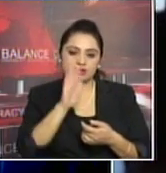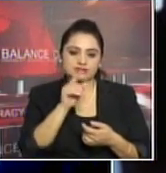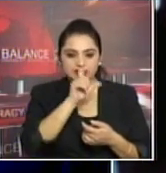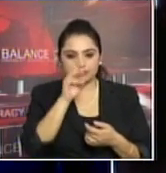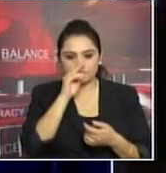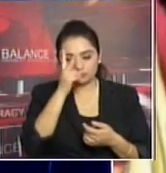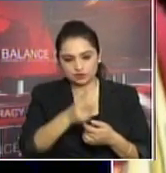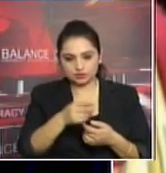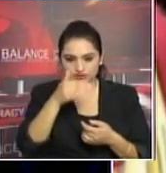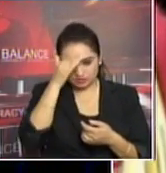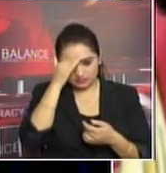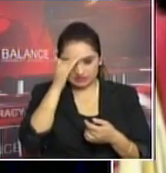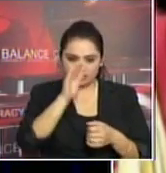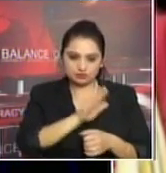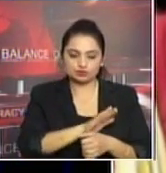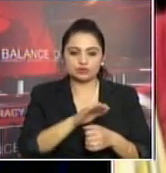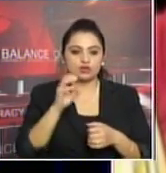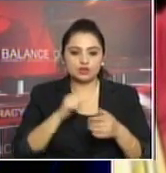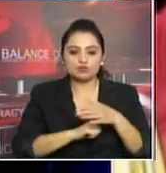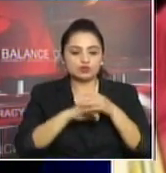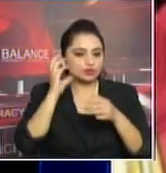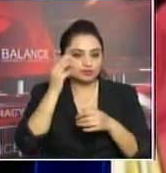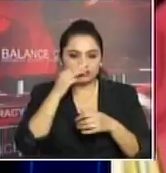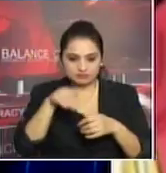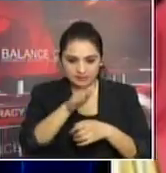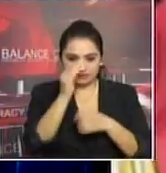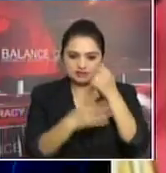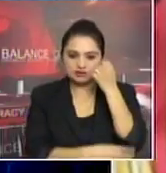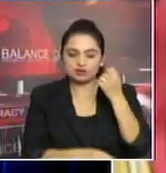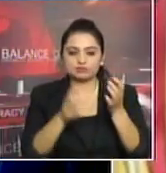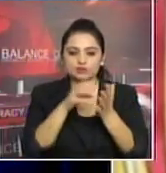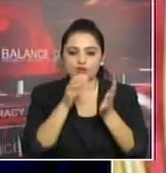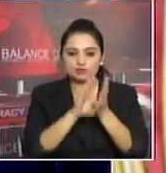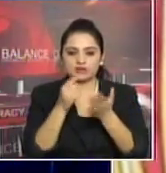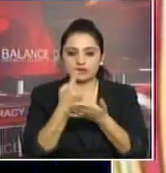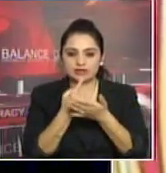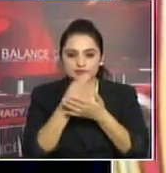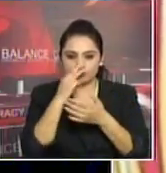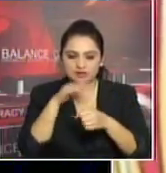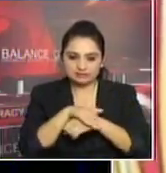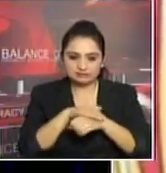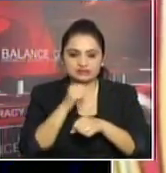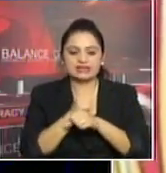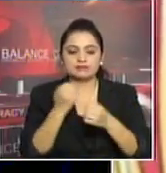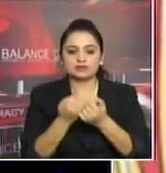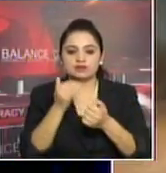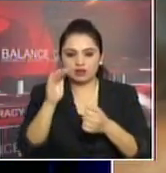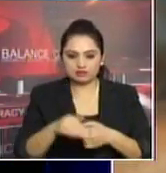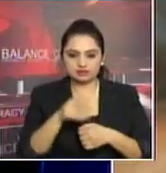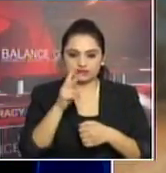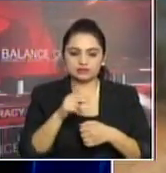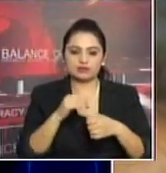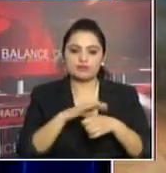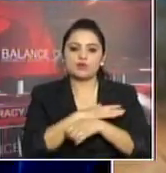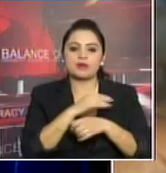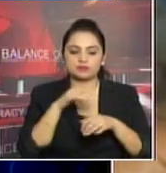समस्याले जरो गाडेको छ। मुख्यत वैदेशिक रोजगारीमा जाने र दुर्गमका जिल्लाहरूबाट काठमाडौँमा श्रमका लागि आउनेहरू यसबाट बढी प्रभावित बनेका छन्।